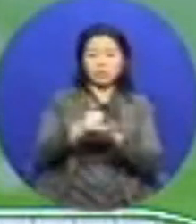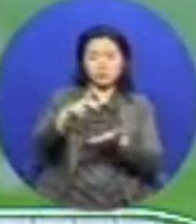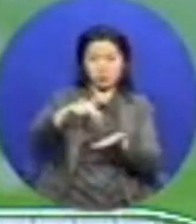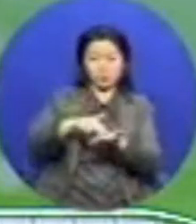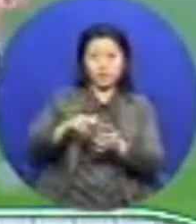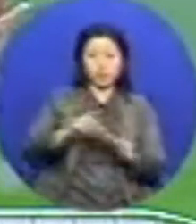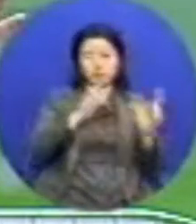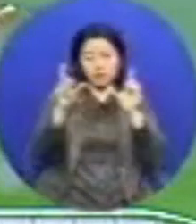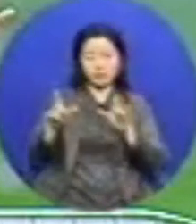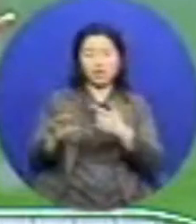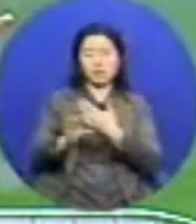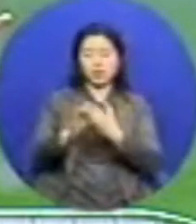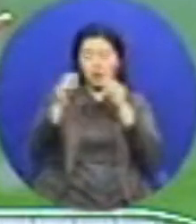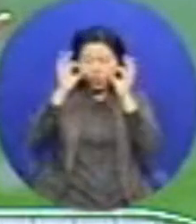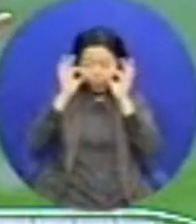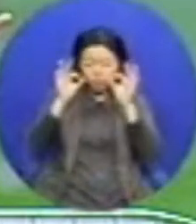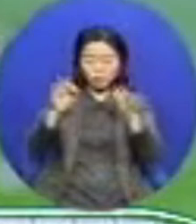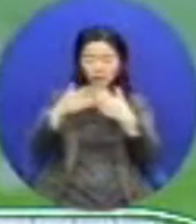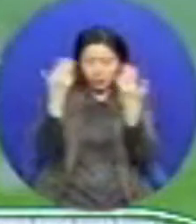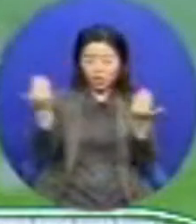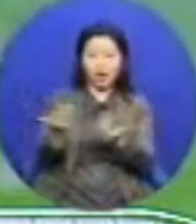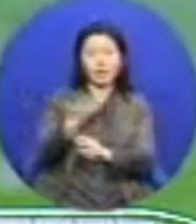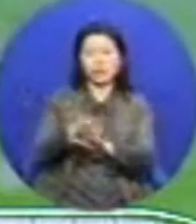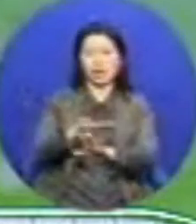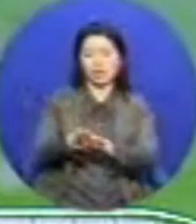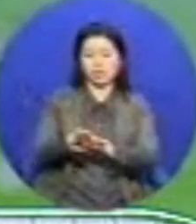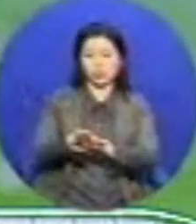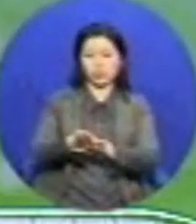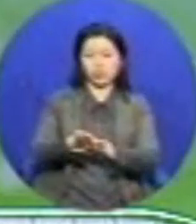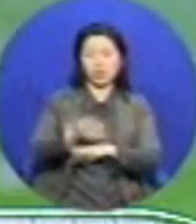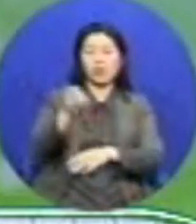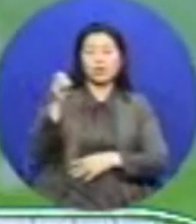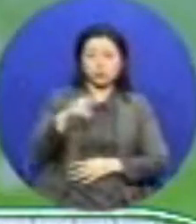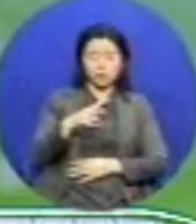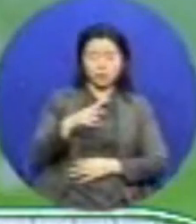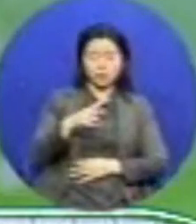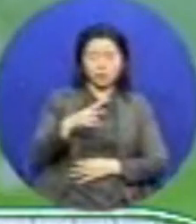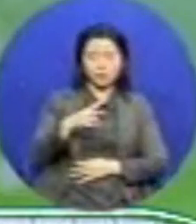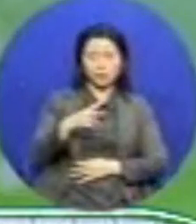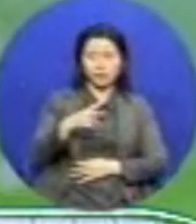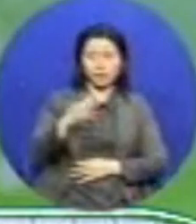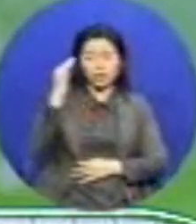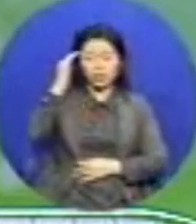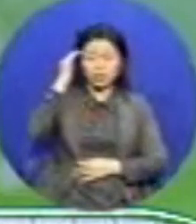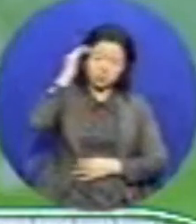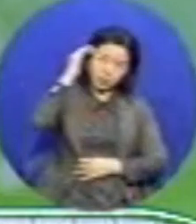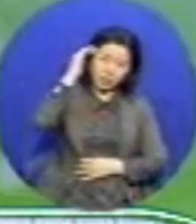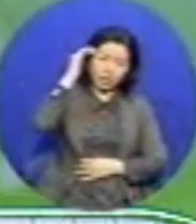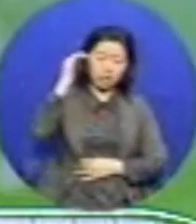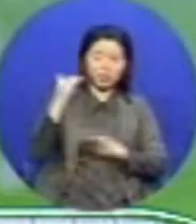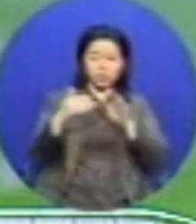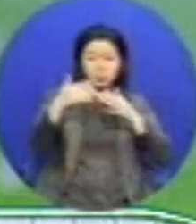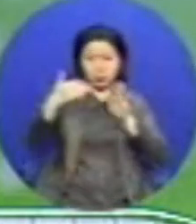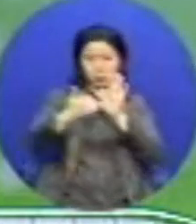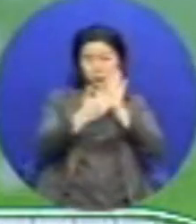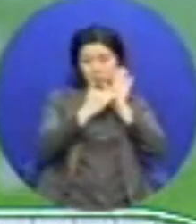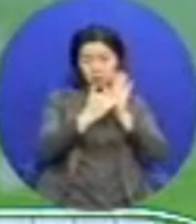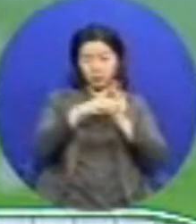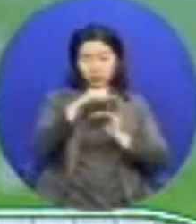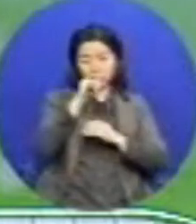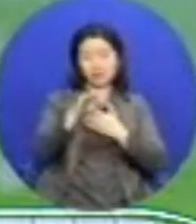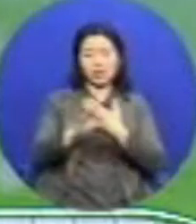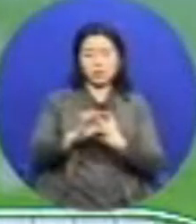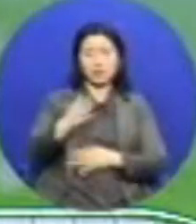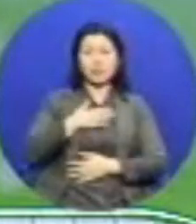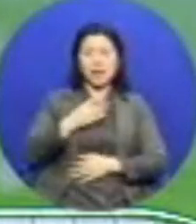보는게 다 달라져요 그리고 장벽이 있다면 나 자신이 장벽 일 뿐이죠